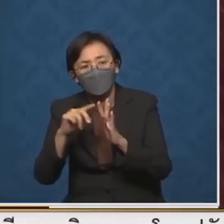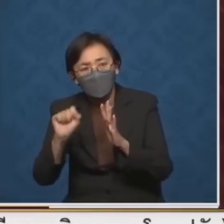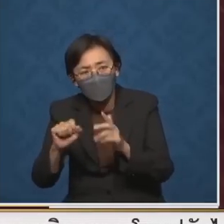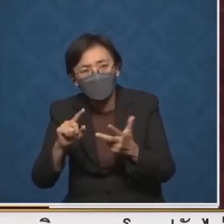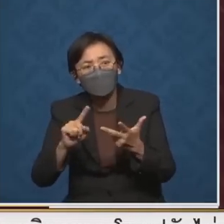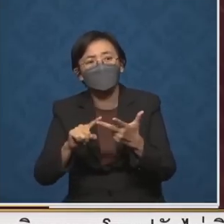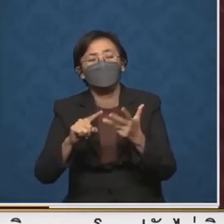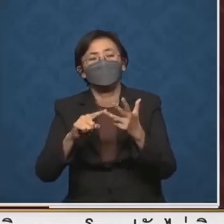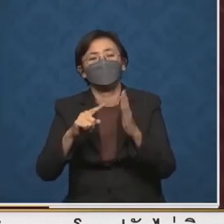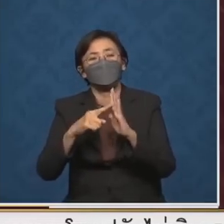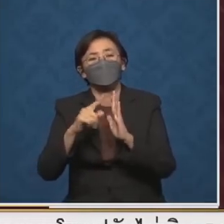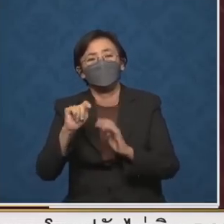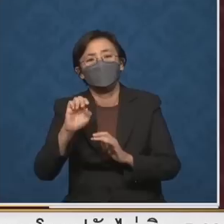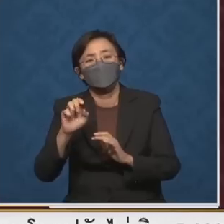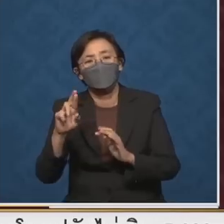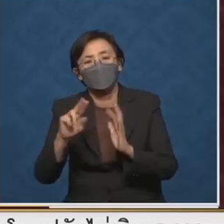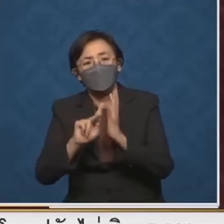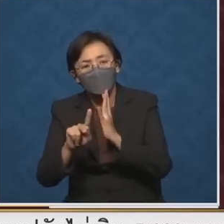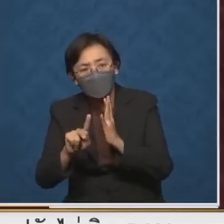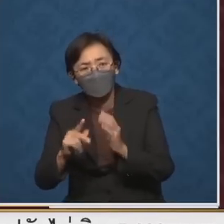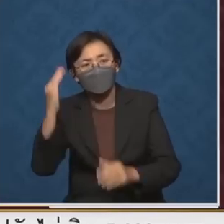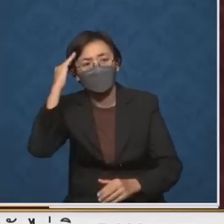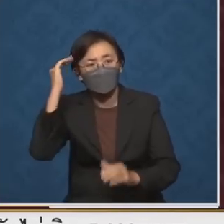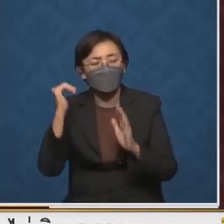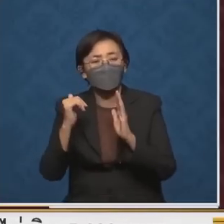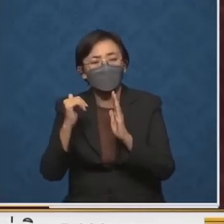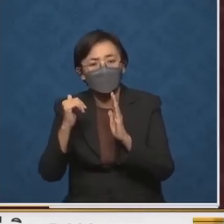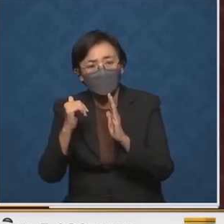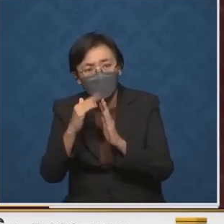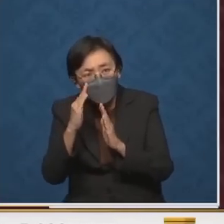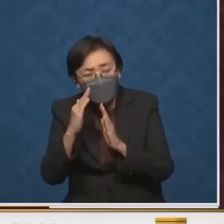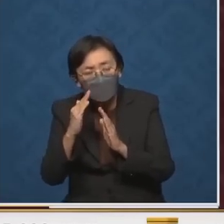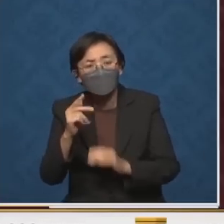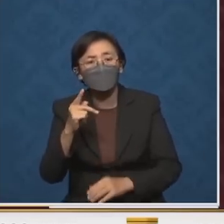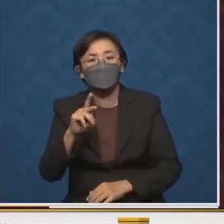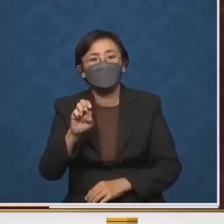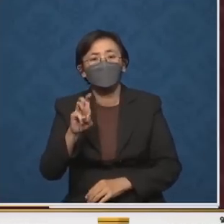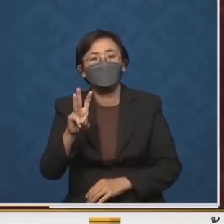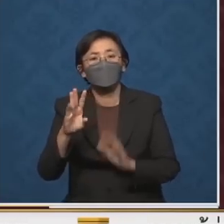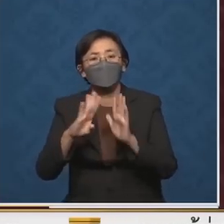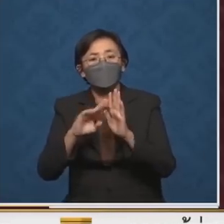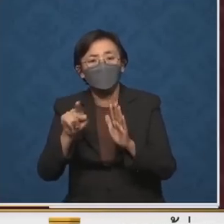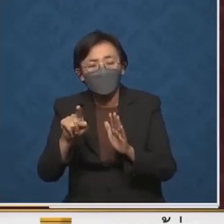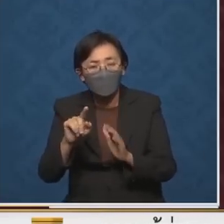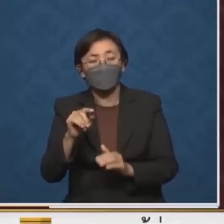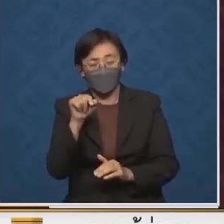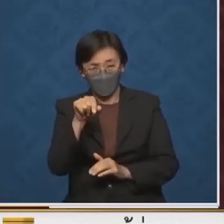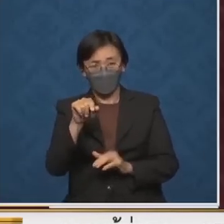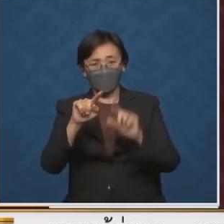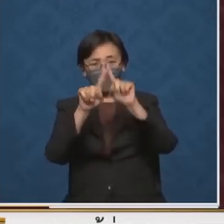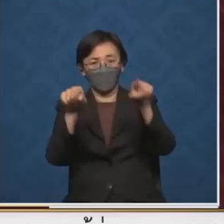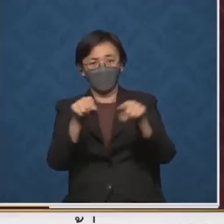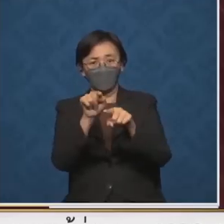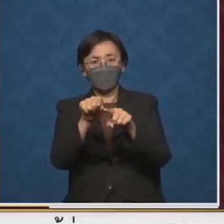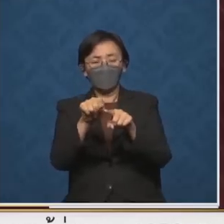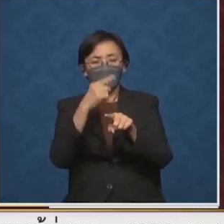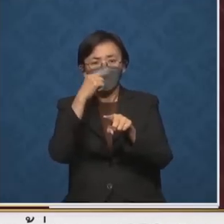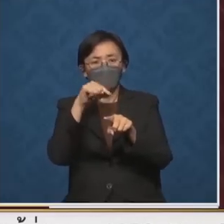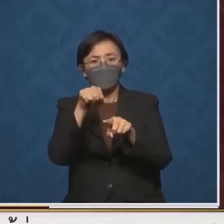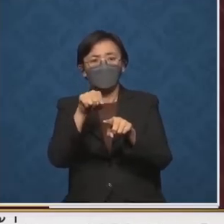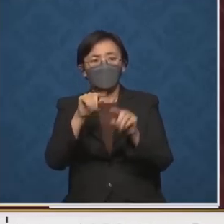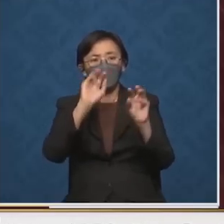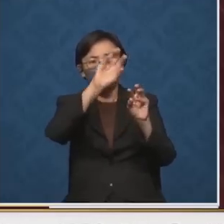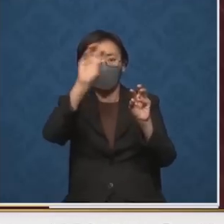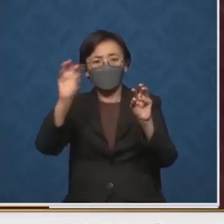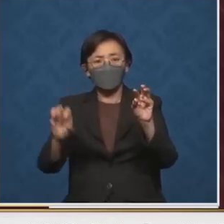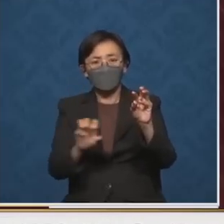ธานเก้าหีเหนือควบาร์แล้วก็โอ้สัยิรักษประเทศไยเจ็ประ